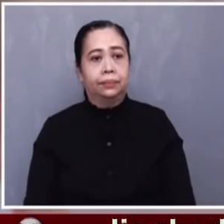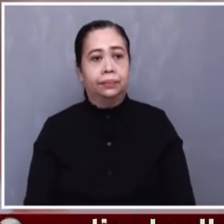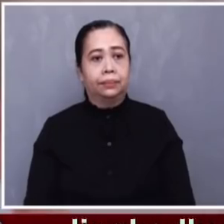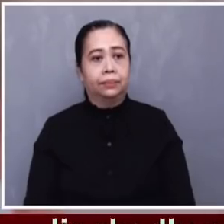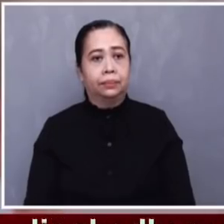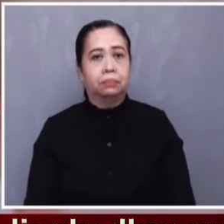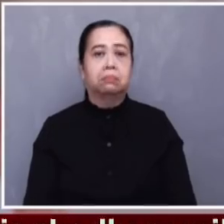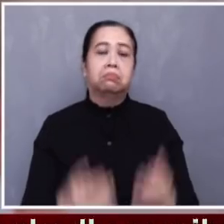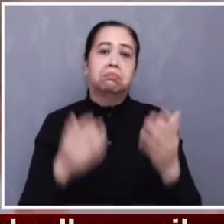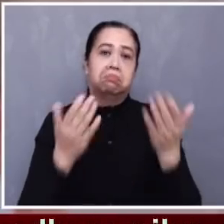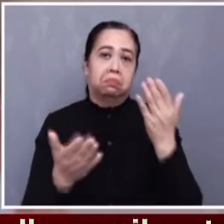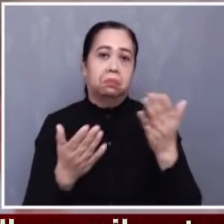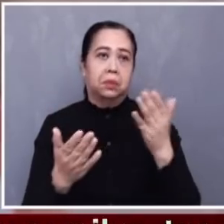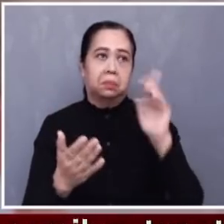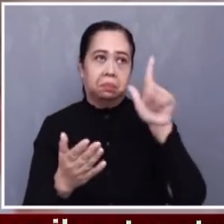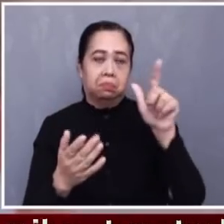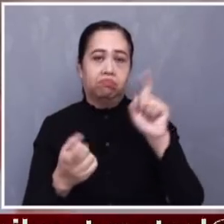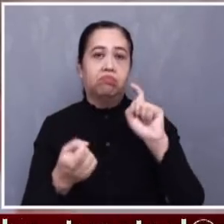maaring magbago.